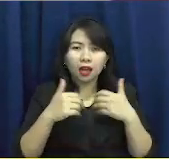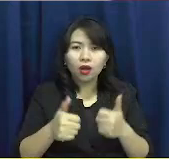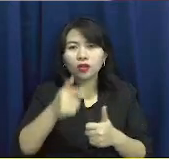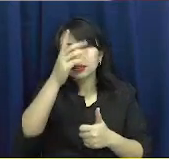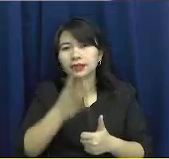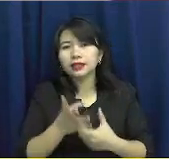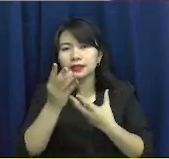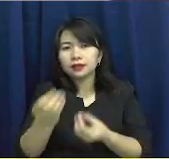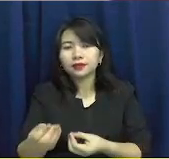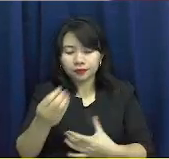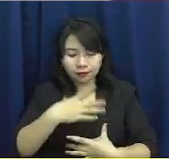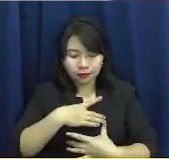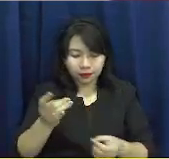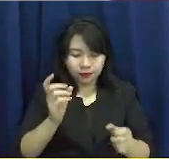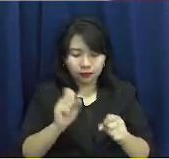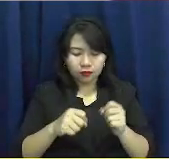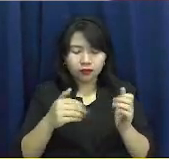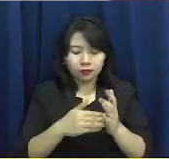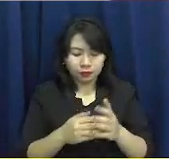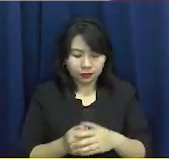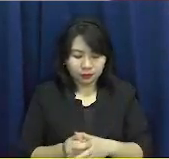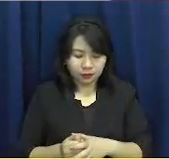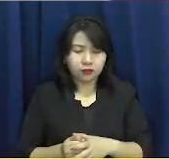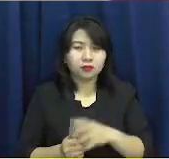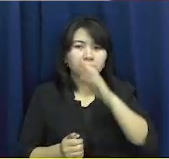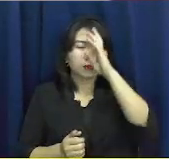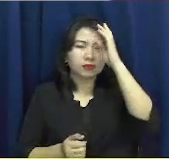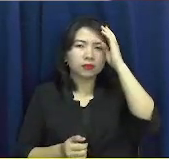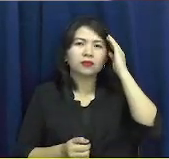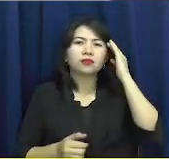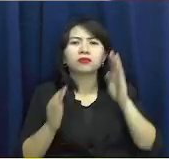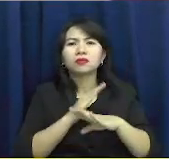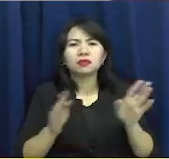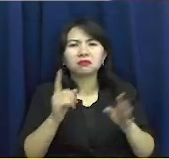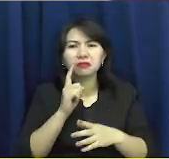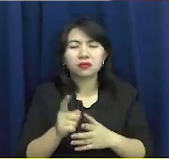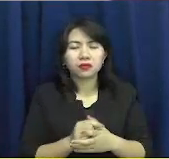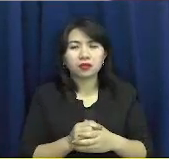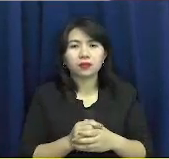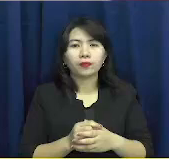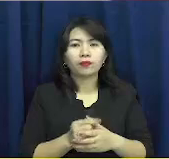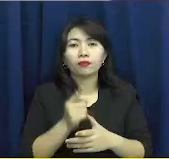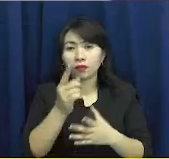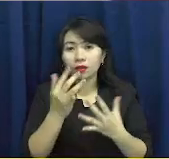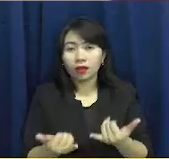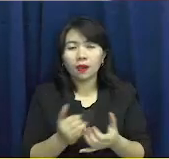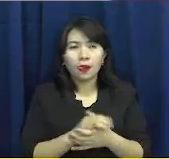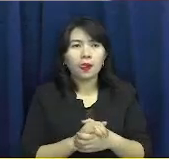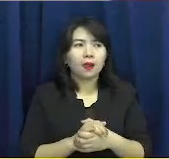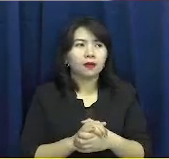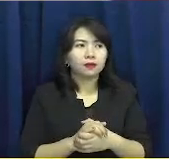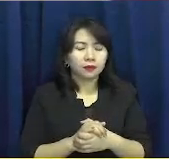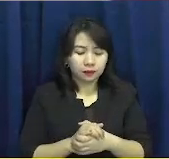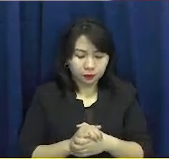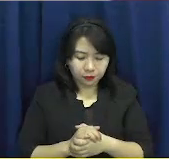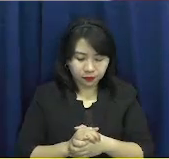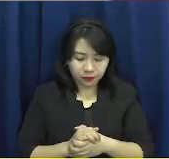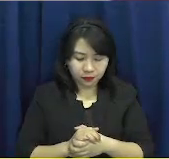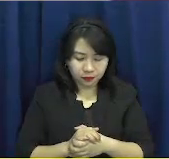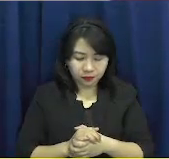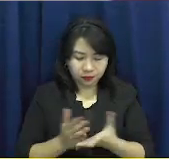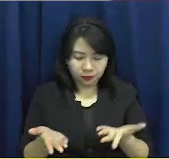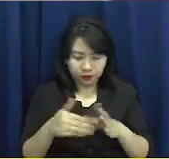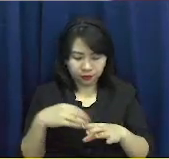see, kaya nga mga kapatid, huwag yung sasabihin na, kasi porket na dito lang kayo. Nilagay kayo, ito po, breakdown natin sa ating, dito sa church